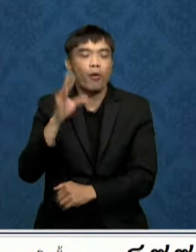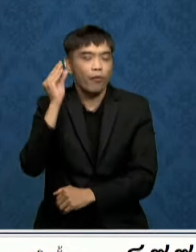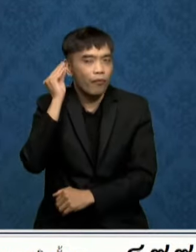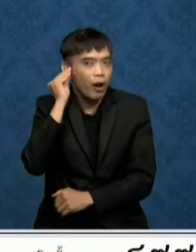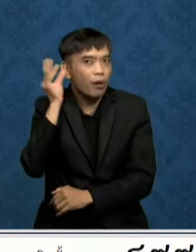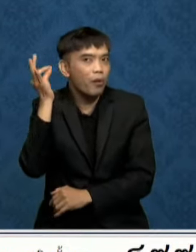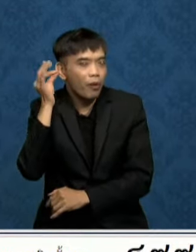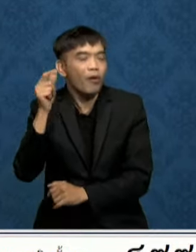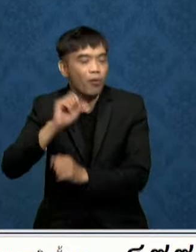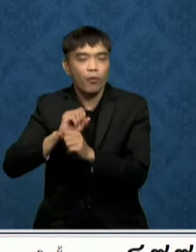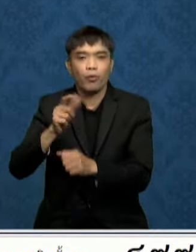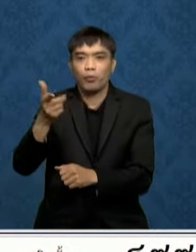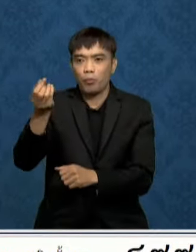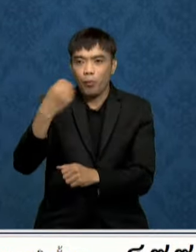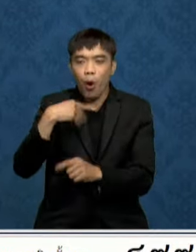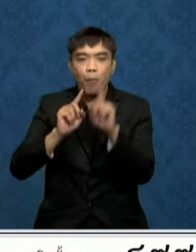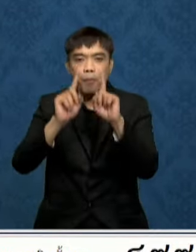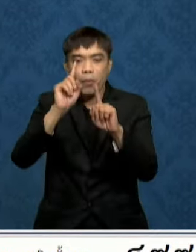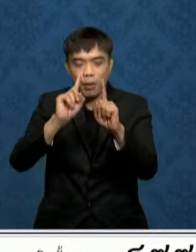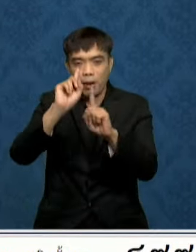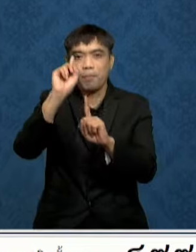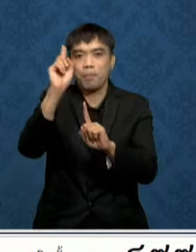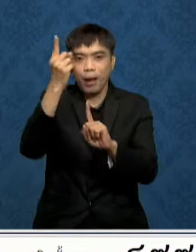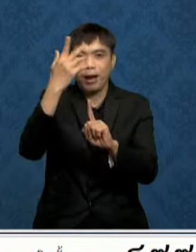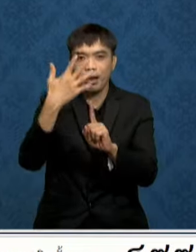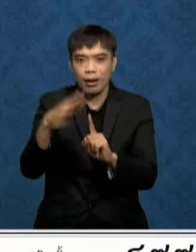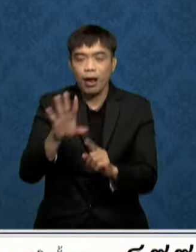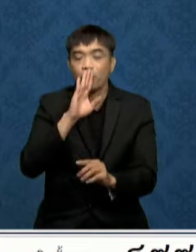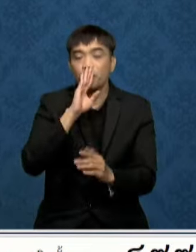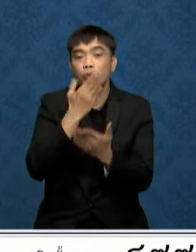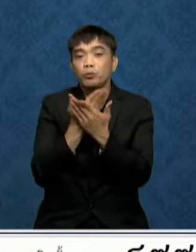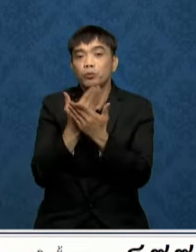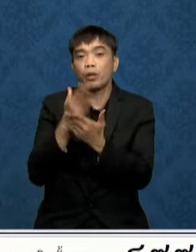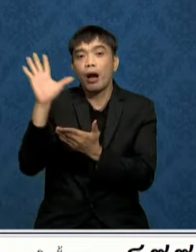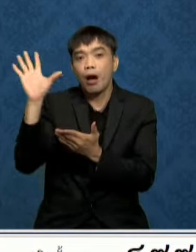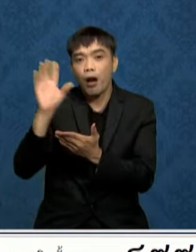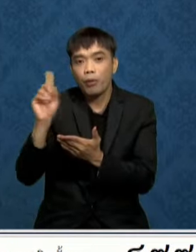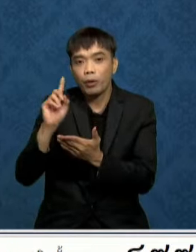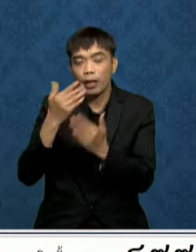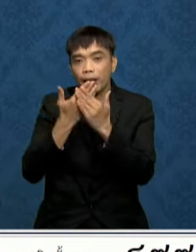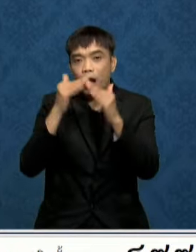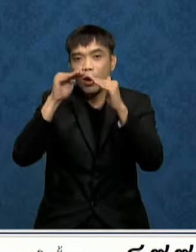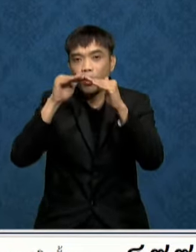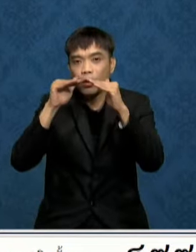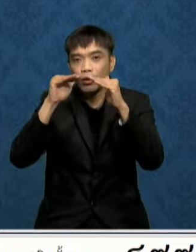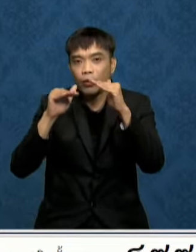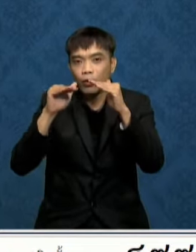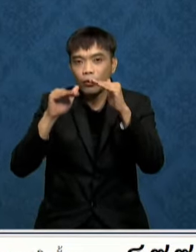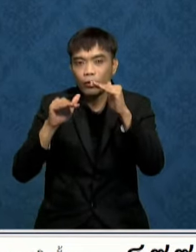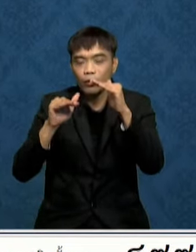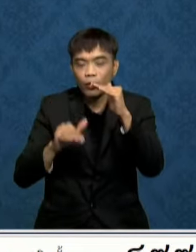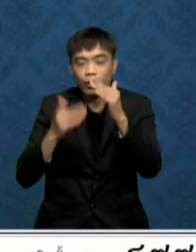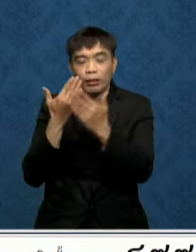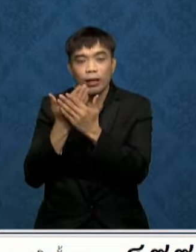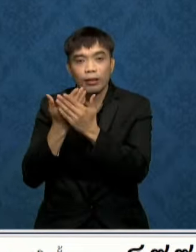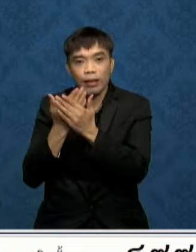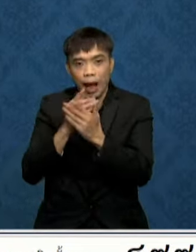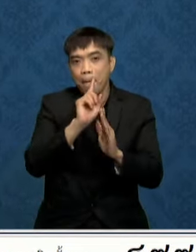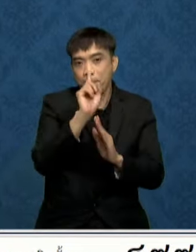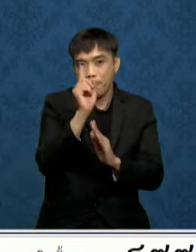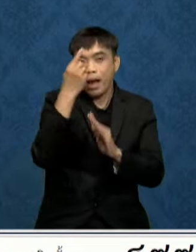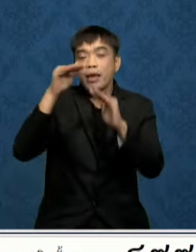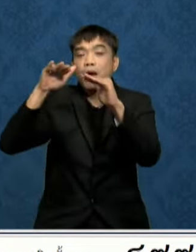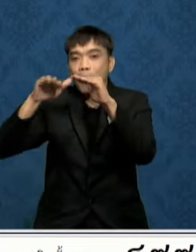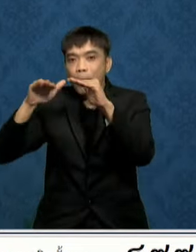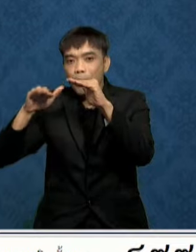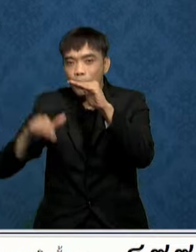อยู่เต็ม 2หูว่าเประเมินให้ใหม่แล้วนะคะถ้าตัวแหล่งเงินแหล่งที่มาของเงินมันมันลดลงแล้วเนี่ยเอ่อแหล่งที่มาของเงินใหม่มันลดลง